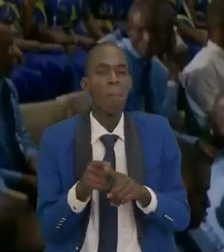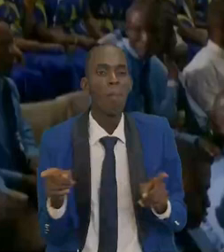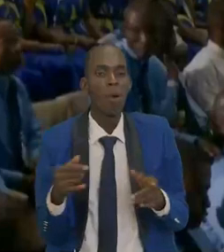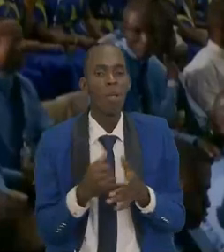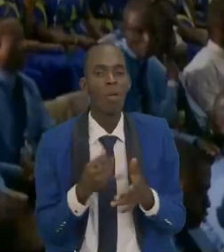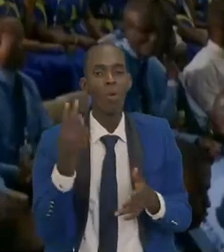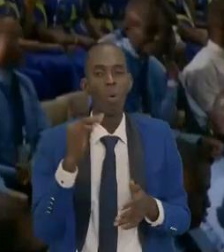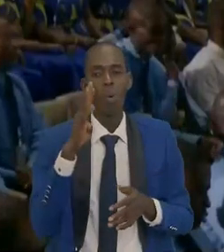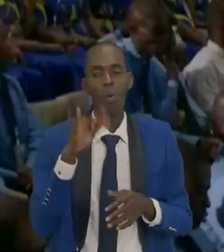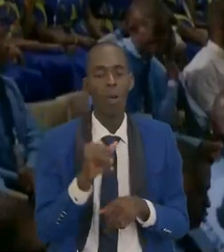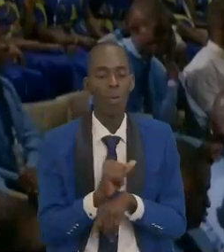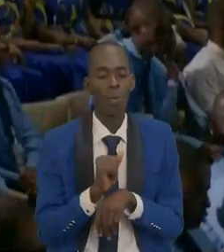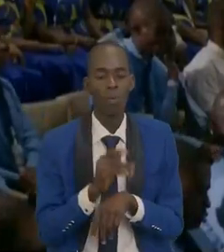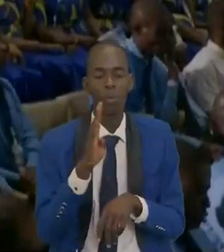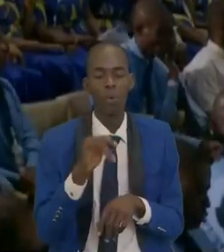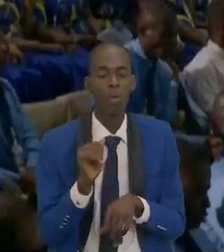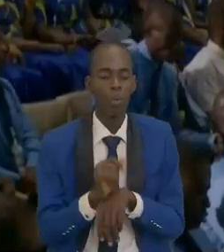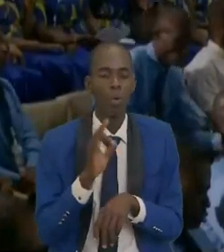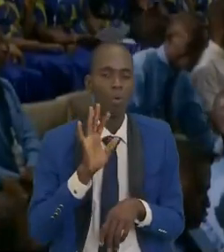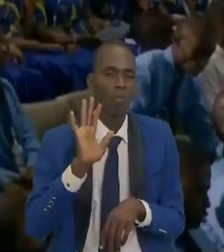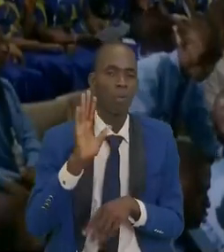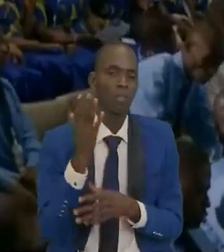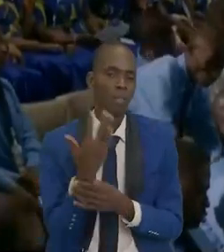pas les œuvres de ses mains.